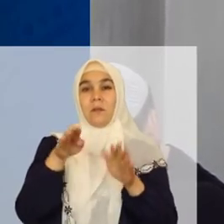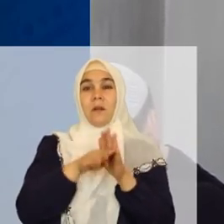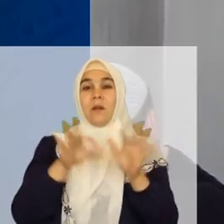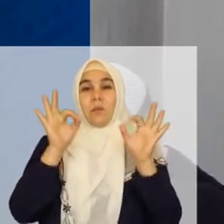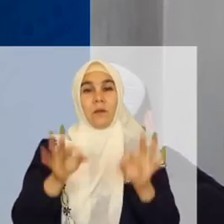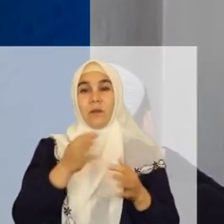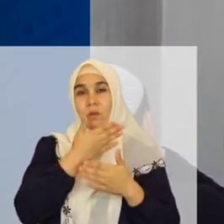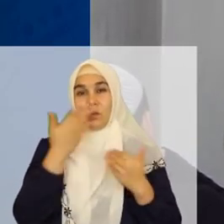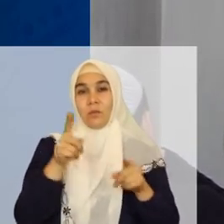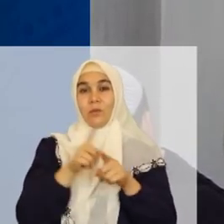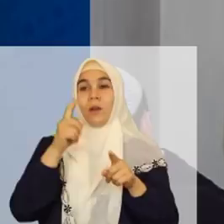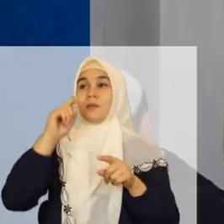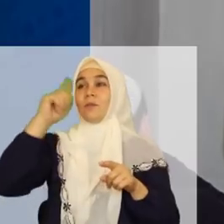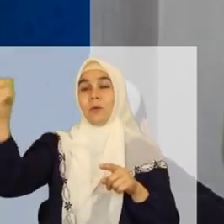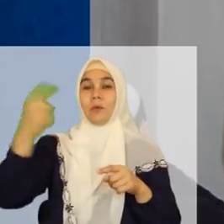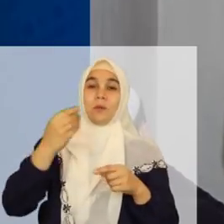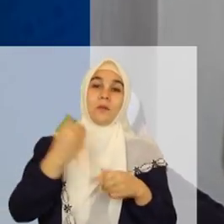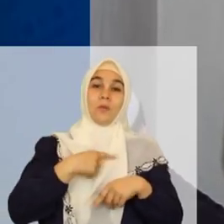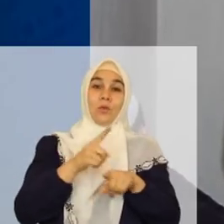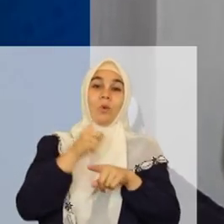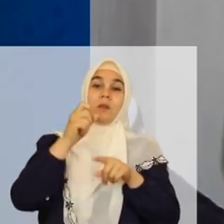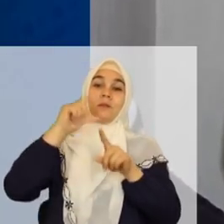bo'lmagan, biz ham haj bo'lib keldik deb qaytib kelaveradi.